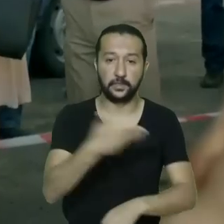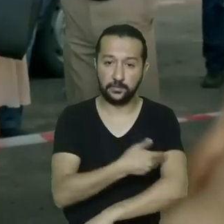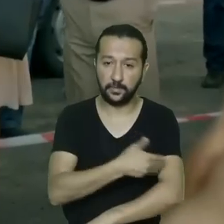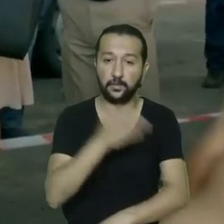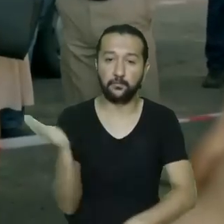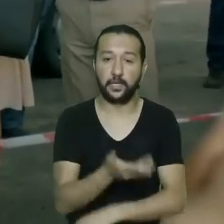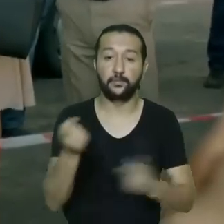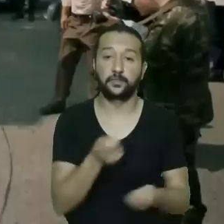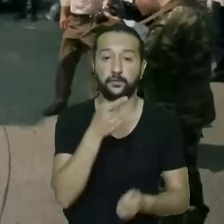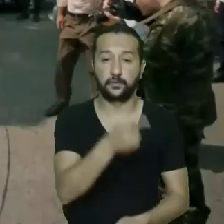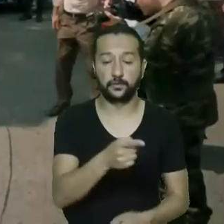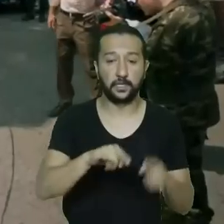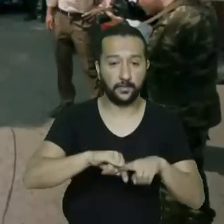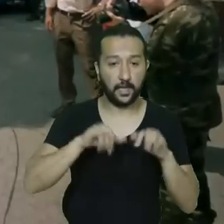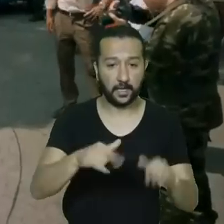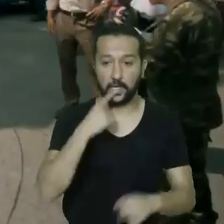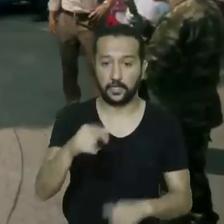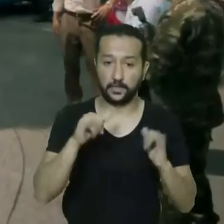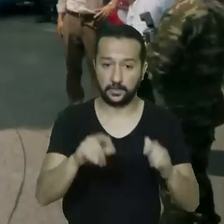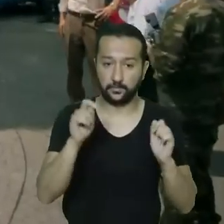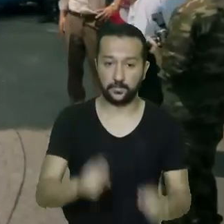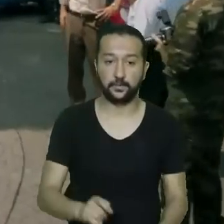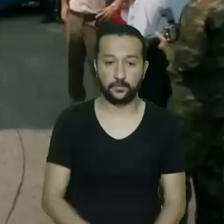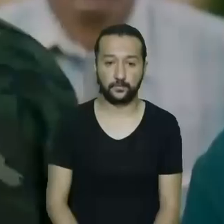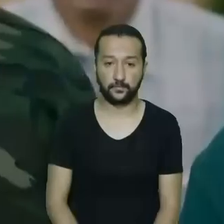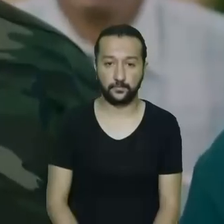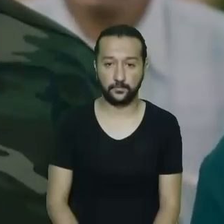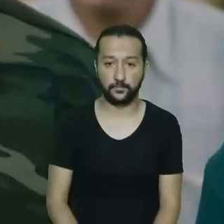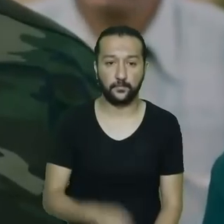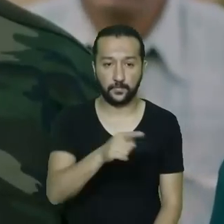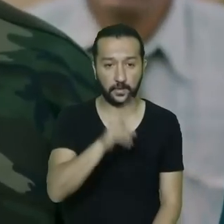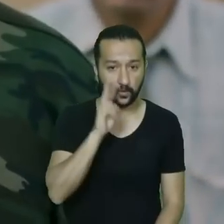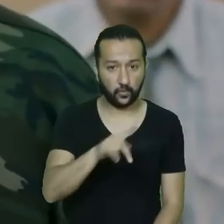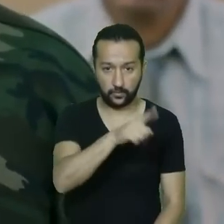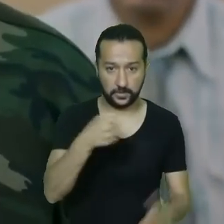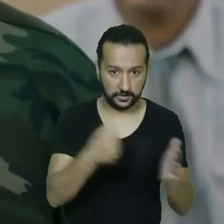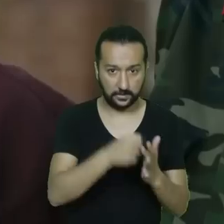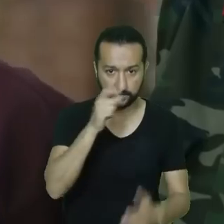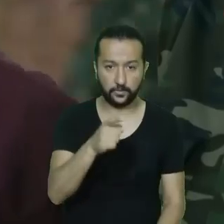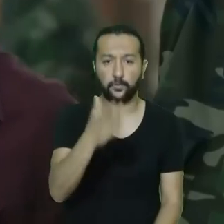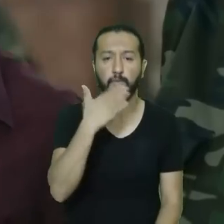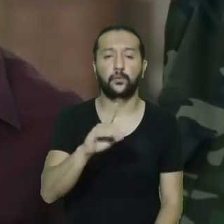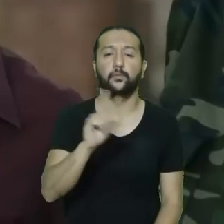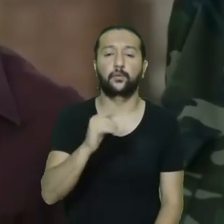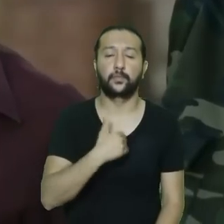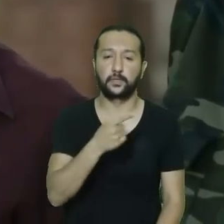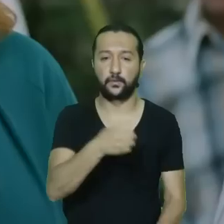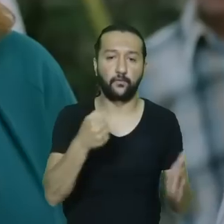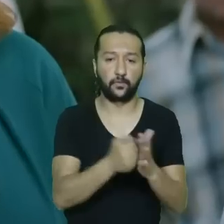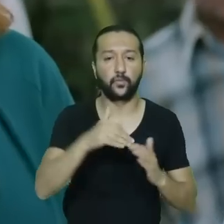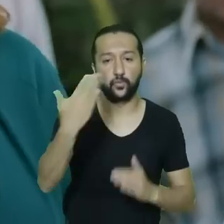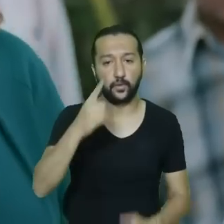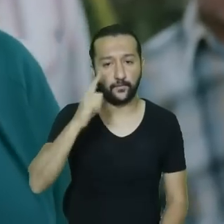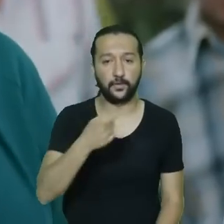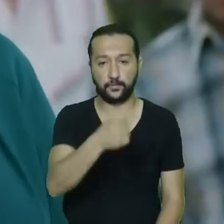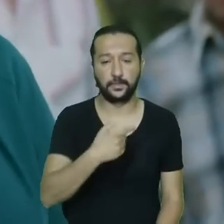Hizmetlerimizi baltalamaya çalışıyorlar. Hilmi'ye de aynı şeyi yapmışlardı. Sen gördün mü heykele çarpanları? Yok komutanım, ben vurulmuş halini